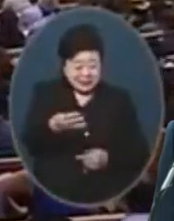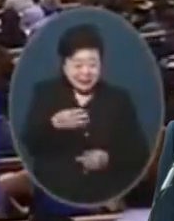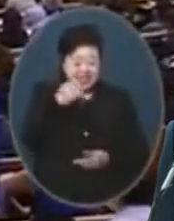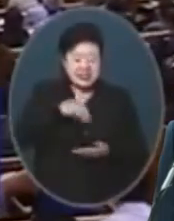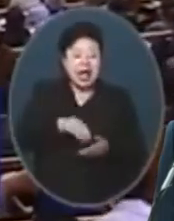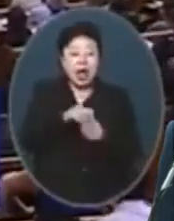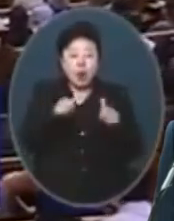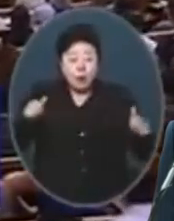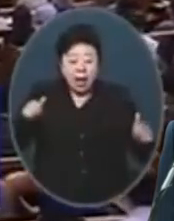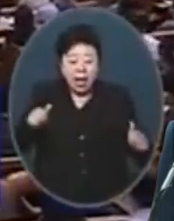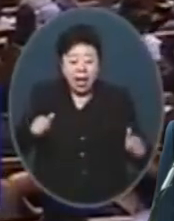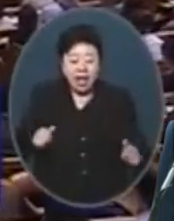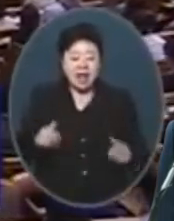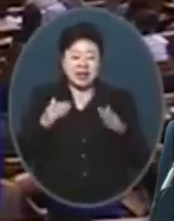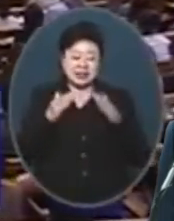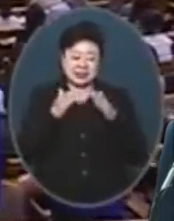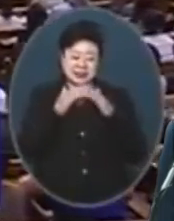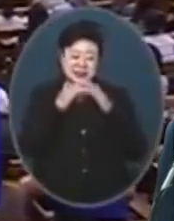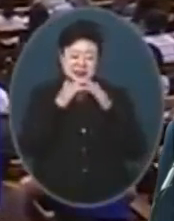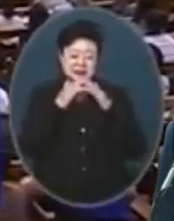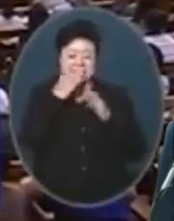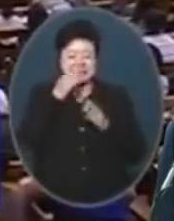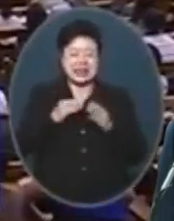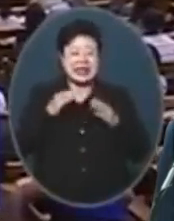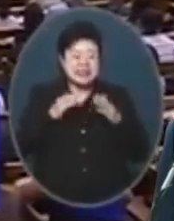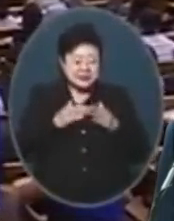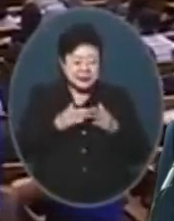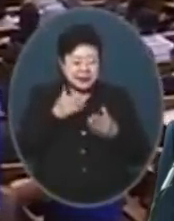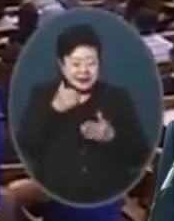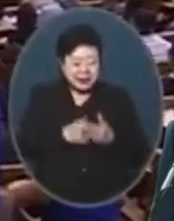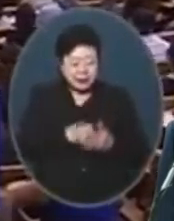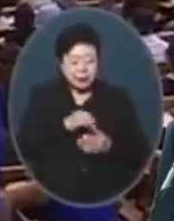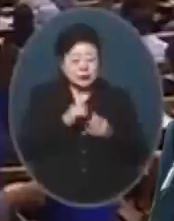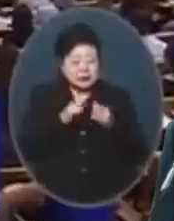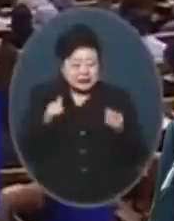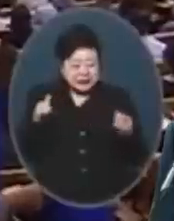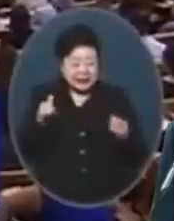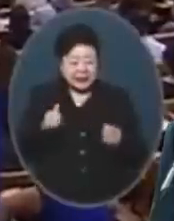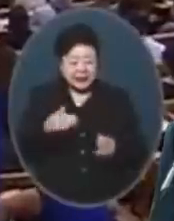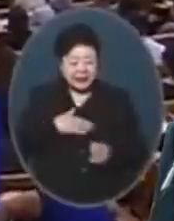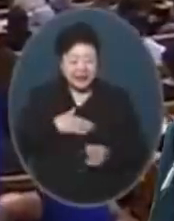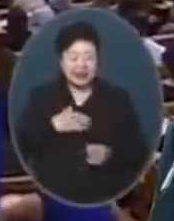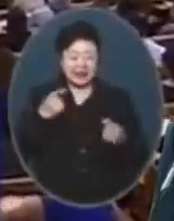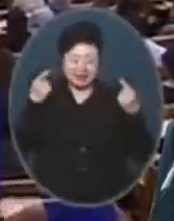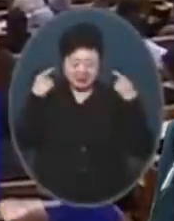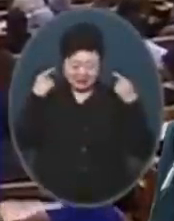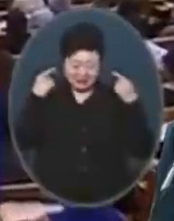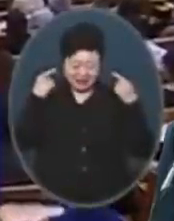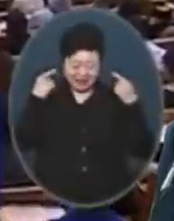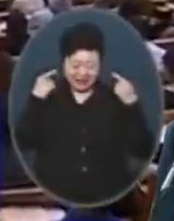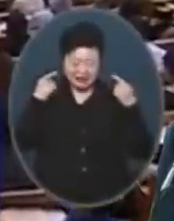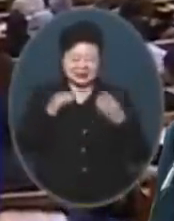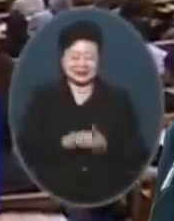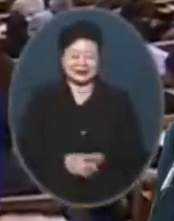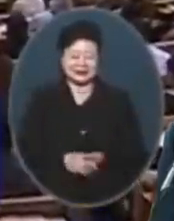야곱아 야곱의 집이여 이스라엘 집에 남은 모든 자여 내게